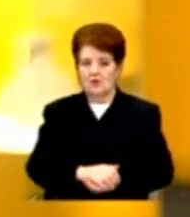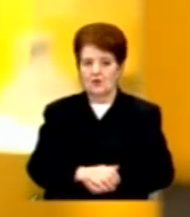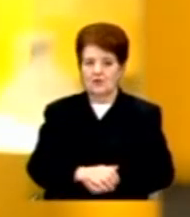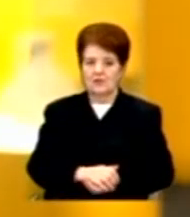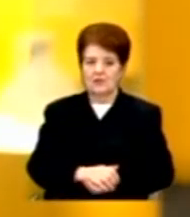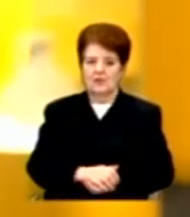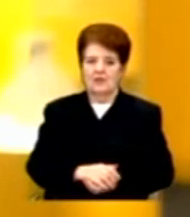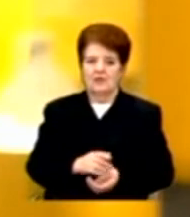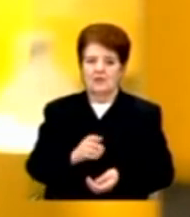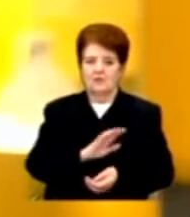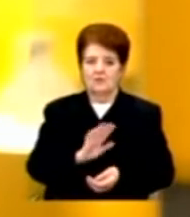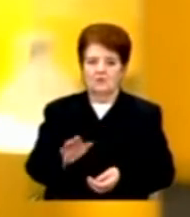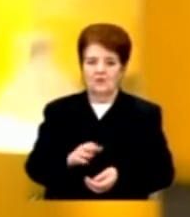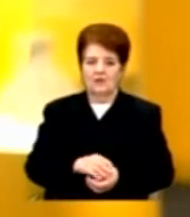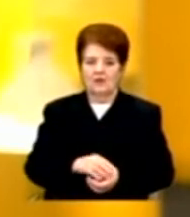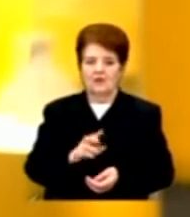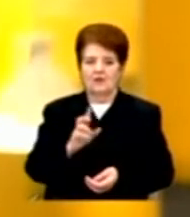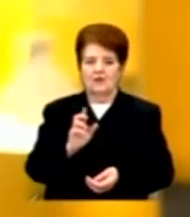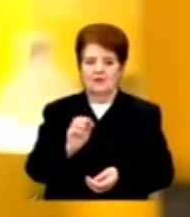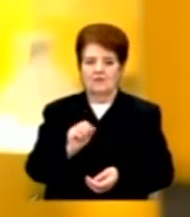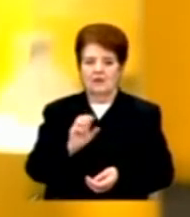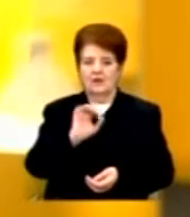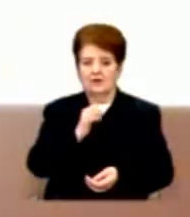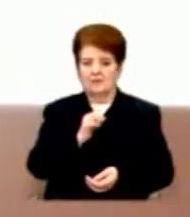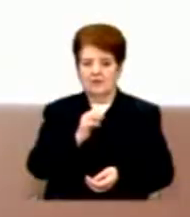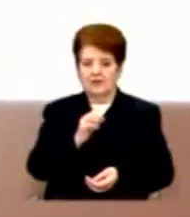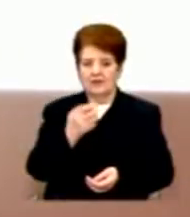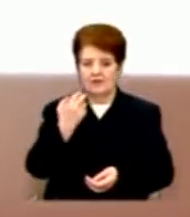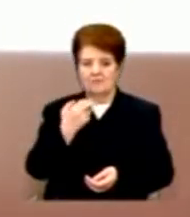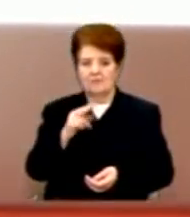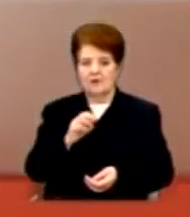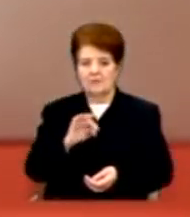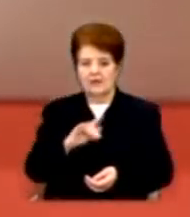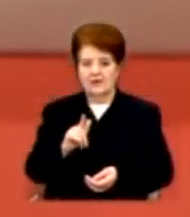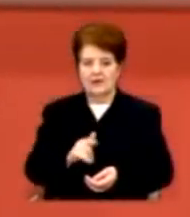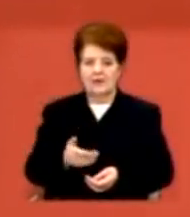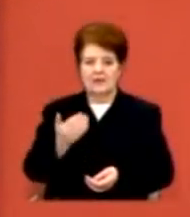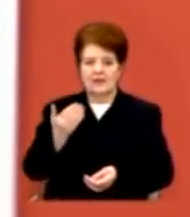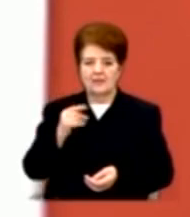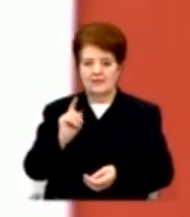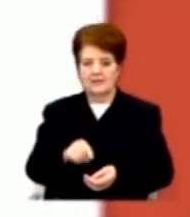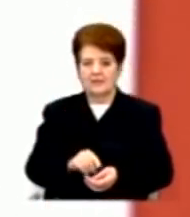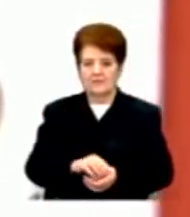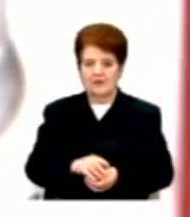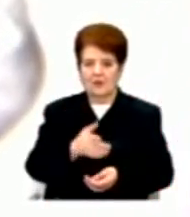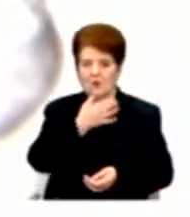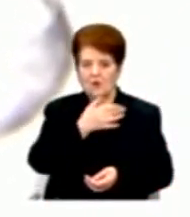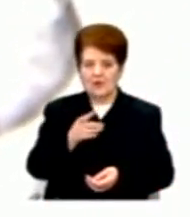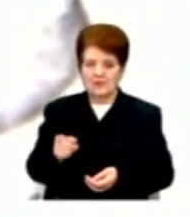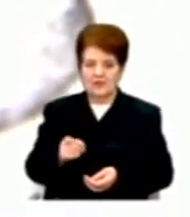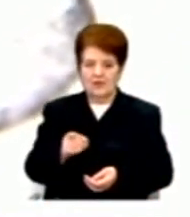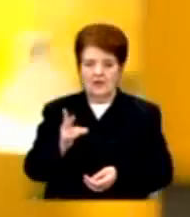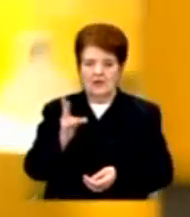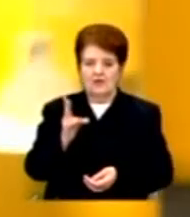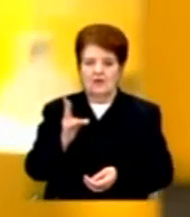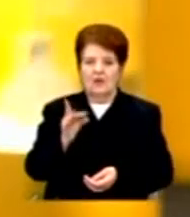aquí quemando, sino que eran cristianos desde el siglo IV, antes de entrar en el Imperio Romano ya fueron cristianos, y por ejemplo,